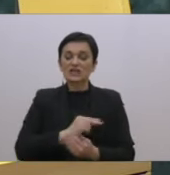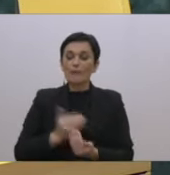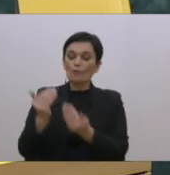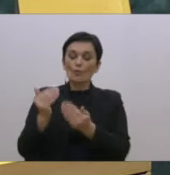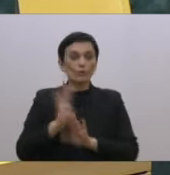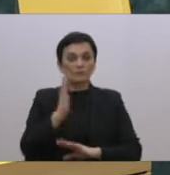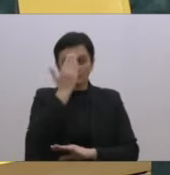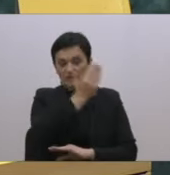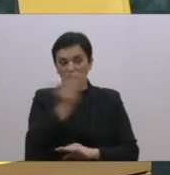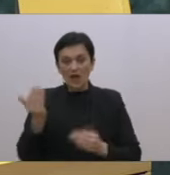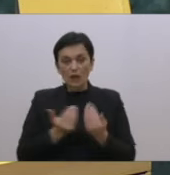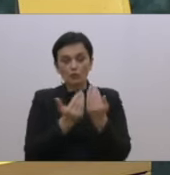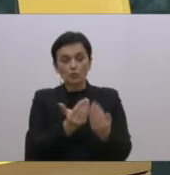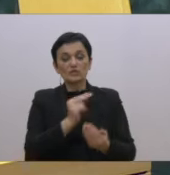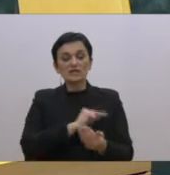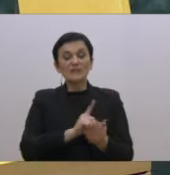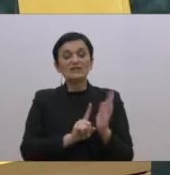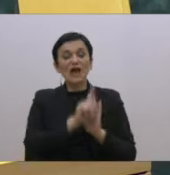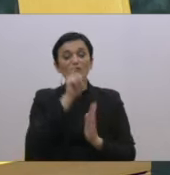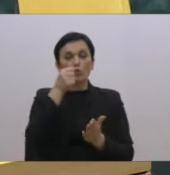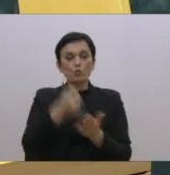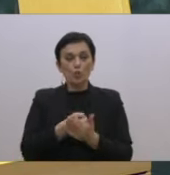იქნება ხალხის სამსახურში თავიდან ბოლომდე.